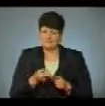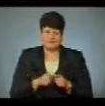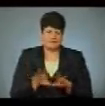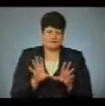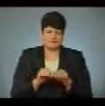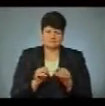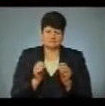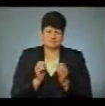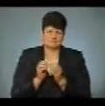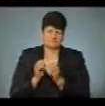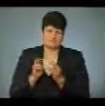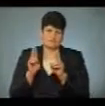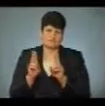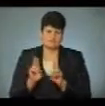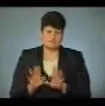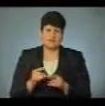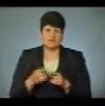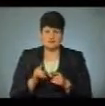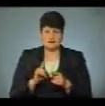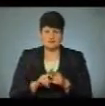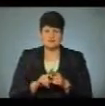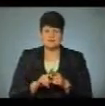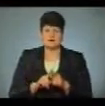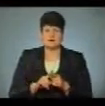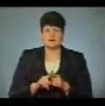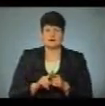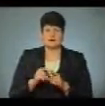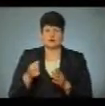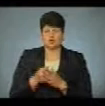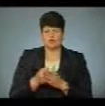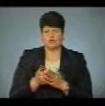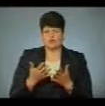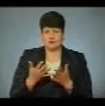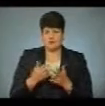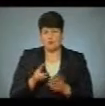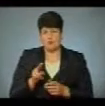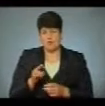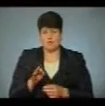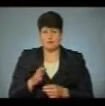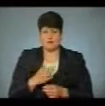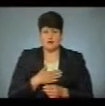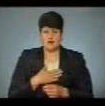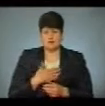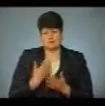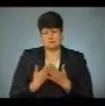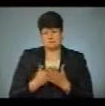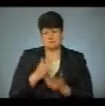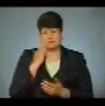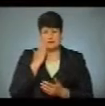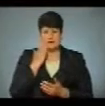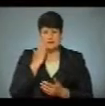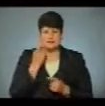скоріш за все, то до визначення антрополога, по нашим прикидкам, то